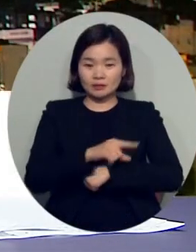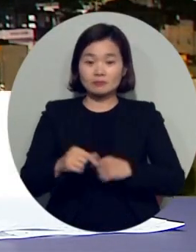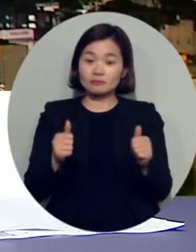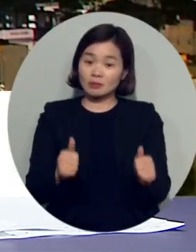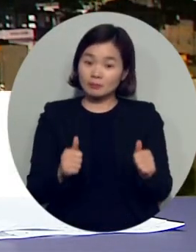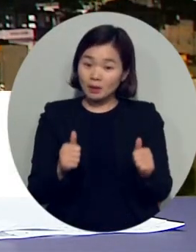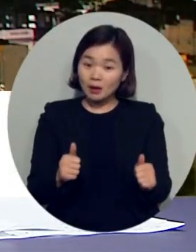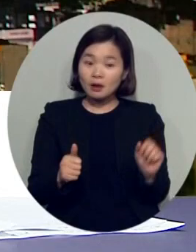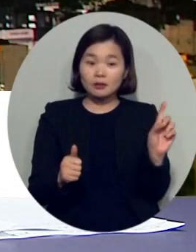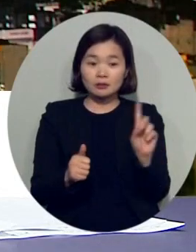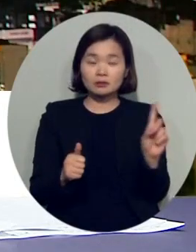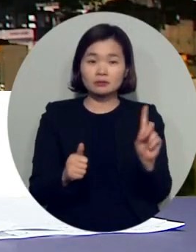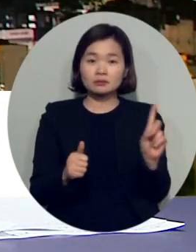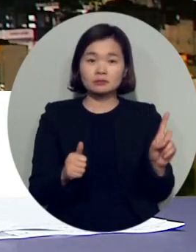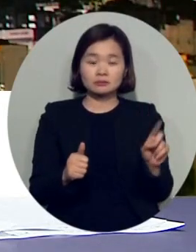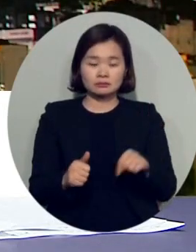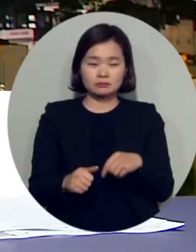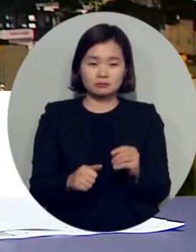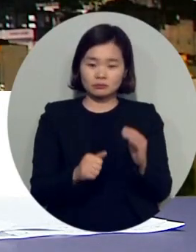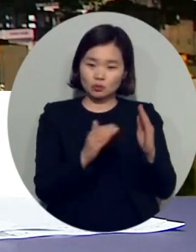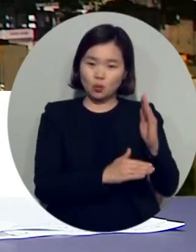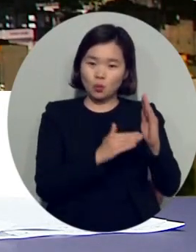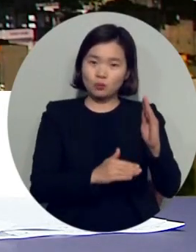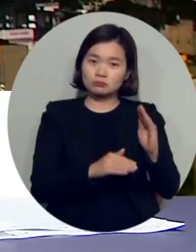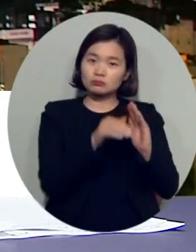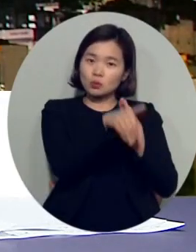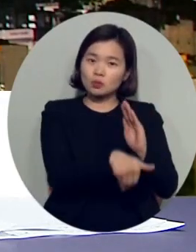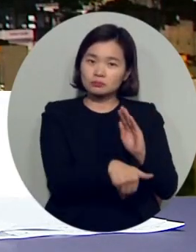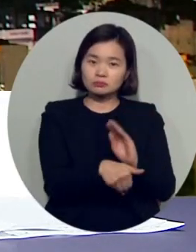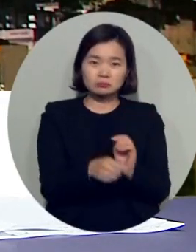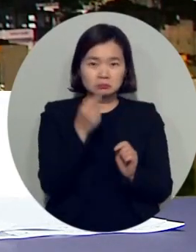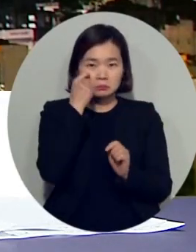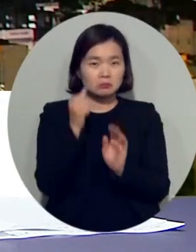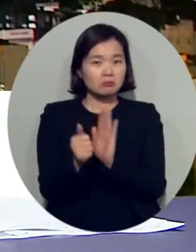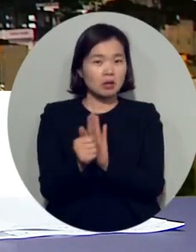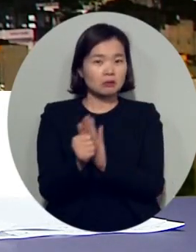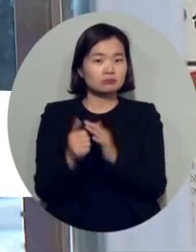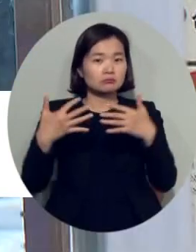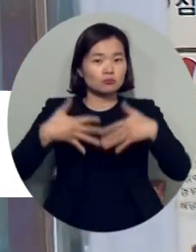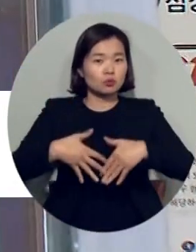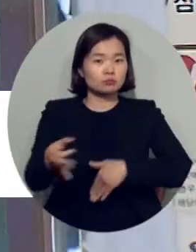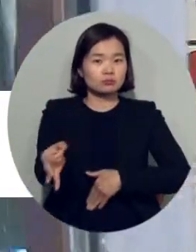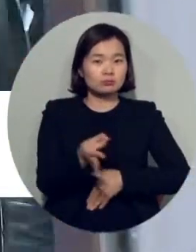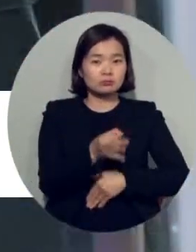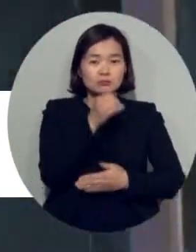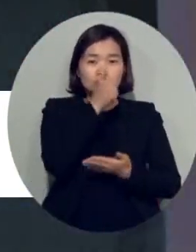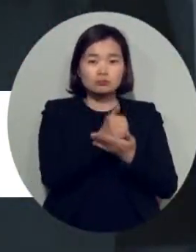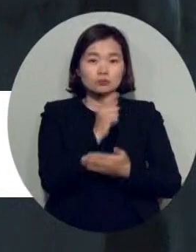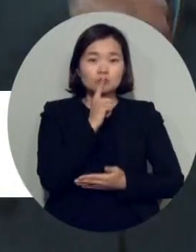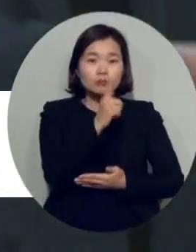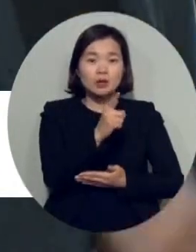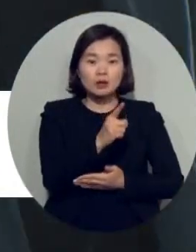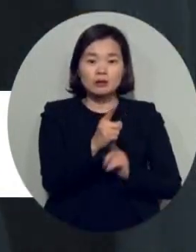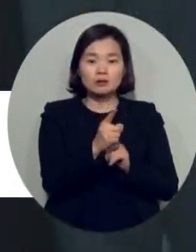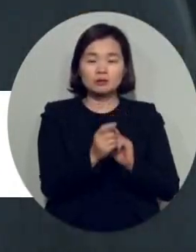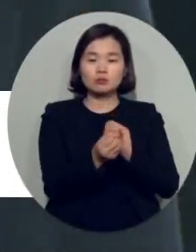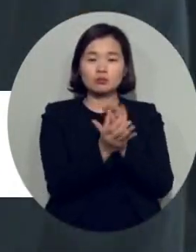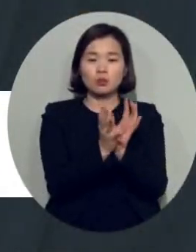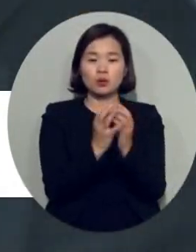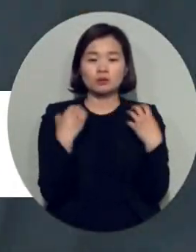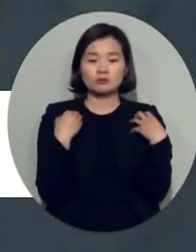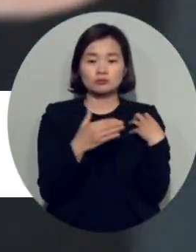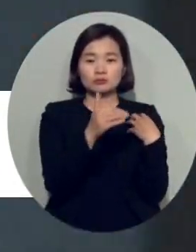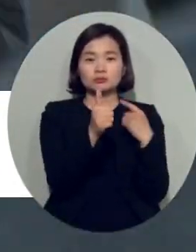대구지방법원 이상호 판사는 관급공사와 관련해 편의를 주는 대가로 돈을 받은 혐의로 기소된 엄태항